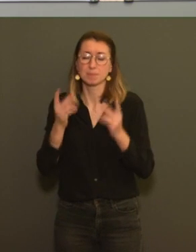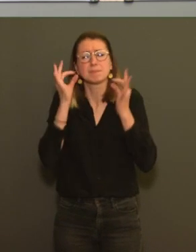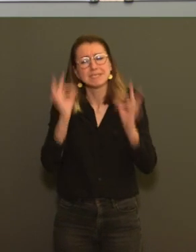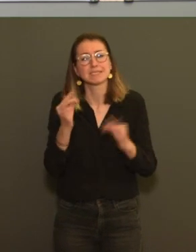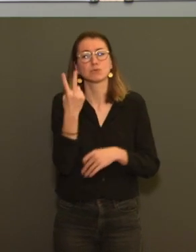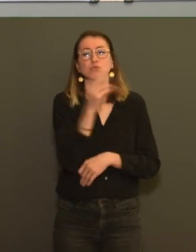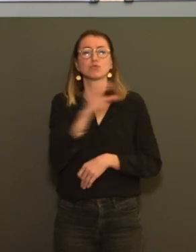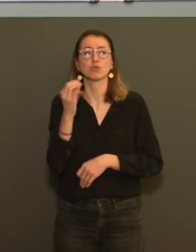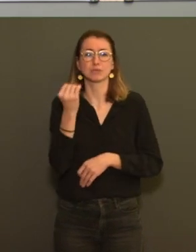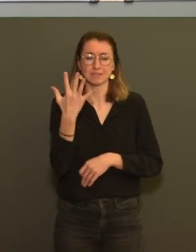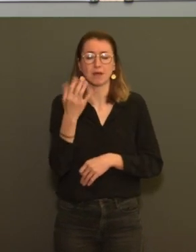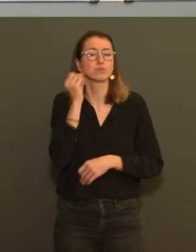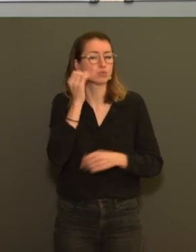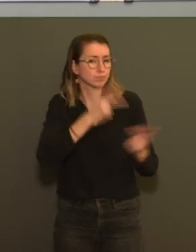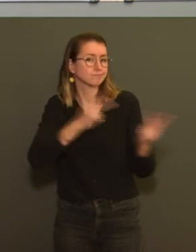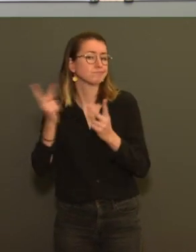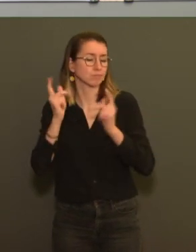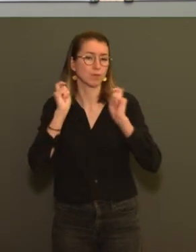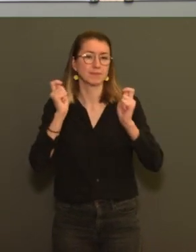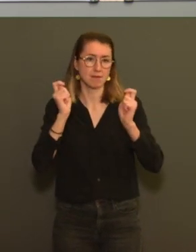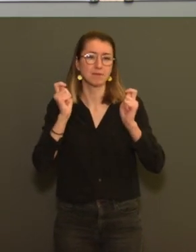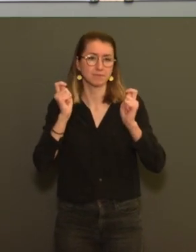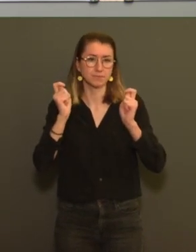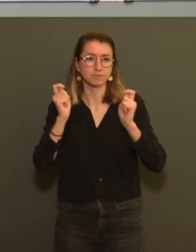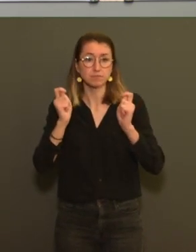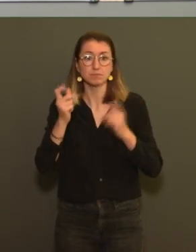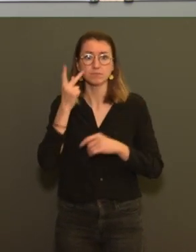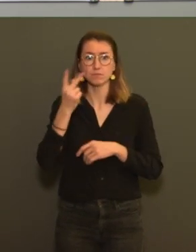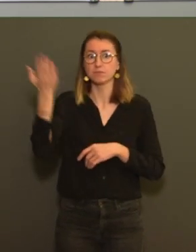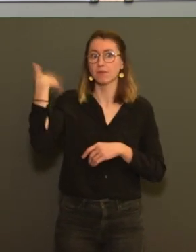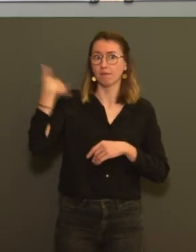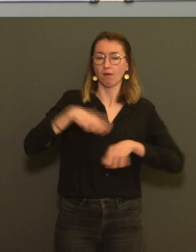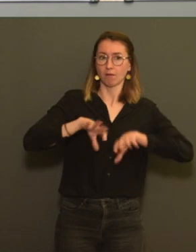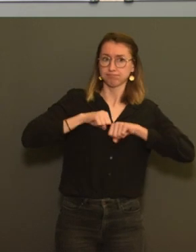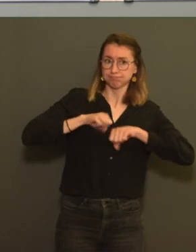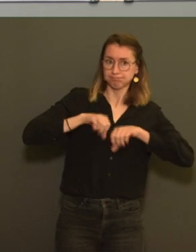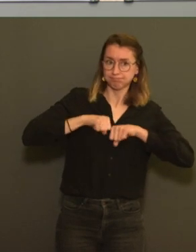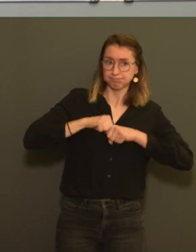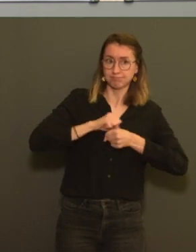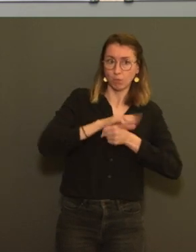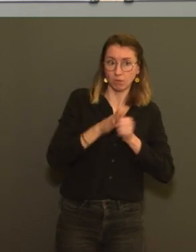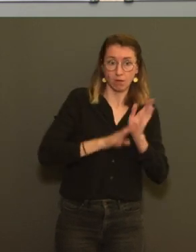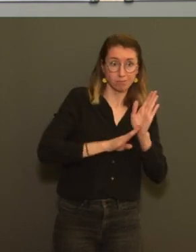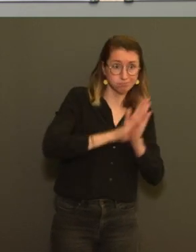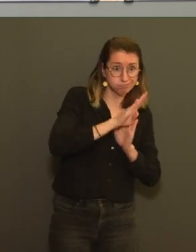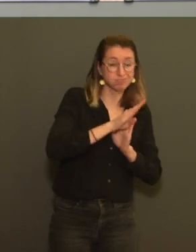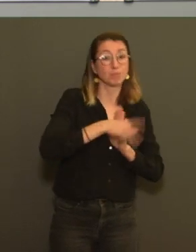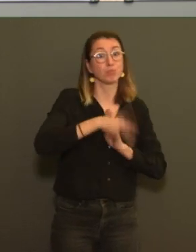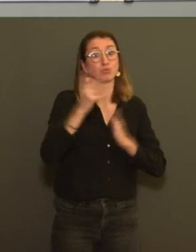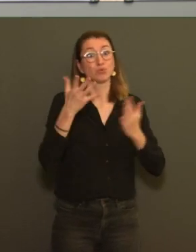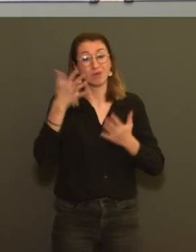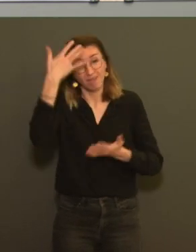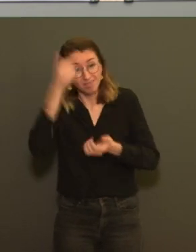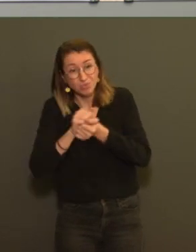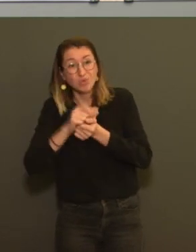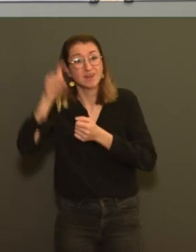Ces admissions suivent l'augmentation des cas. On a dit que les cas étaient particulièrement importants actuellement dans le Hainaut et la province de Liège. Et